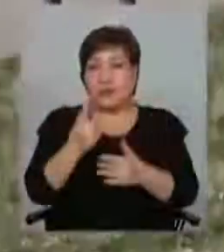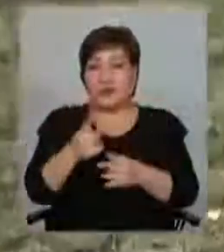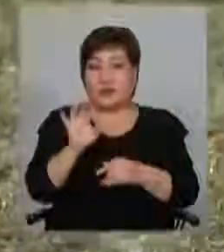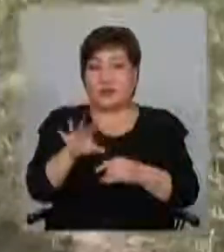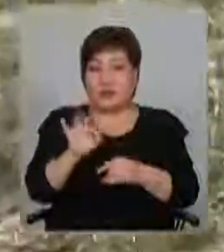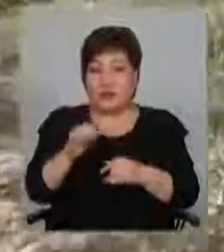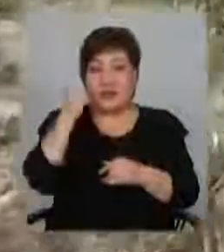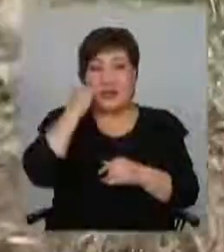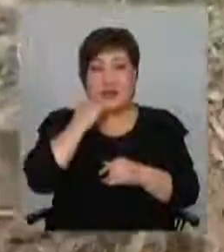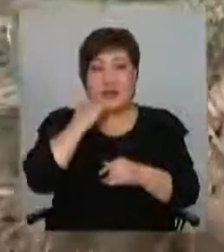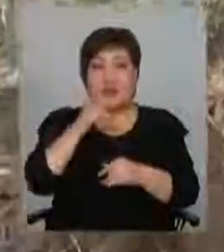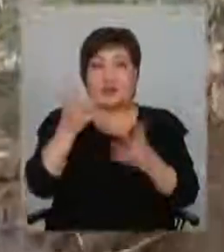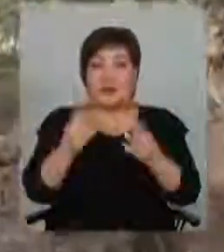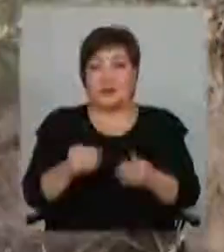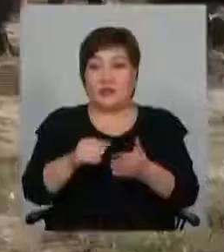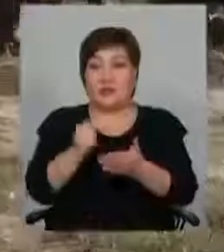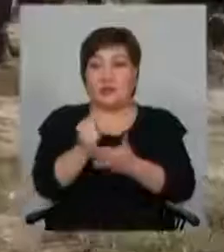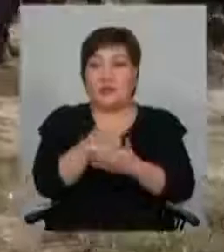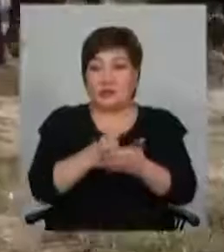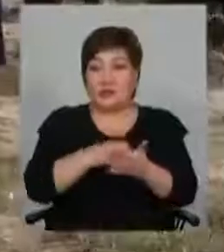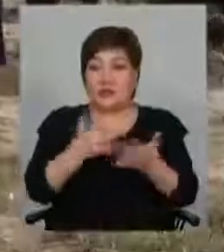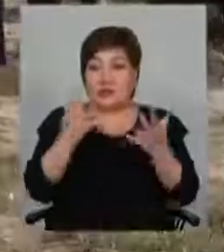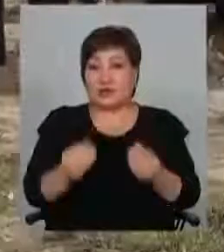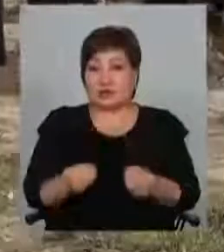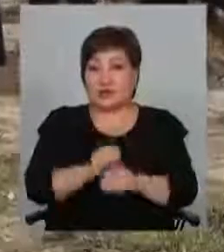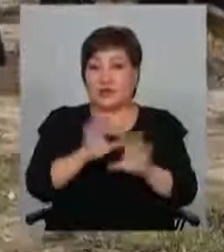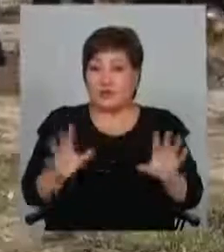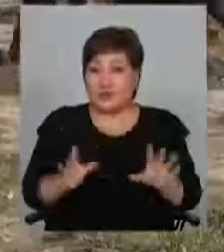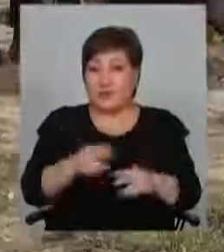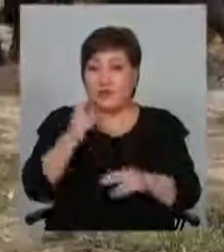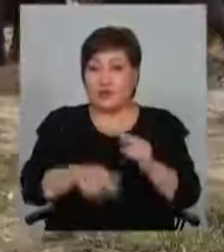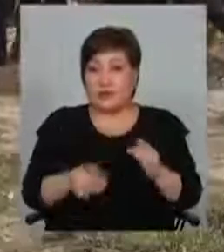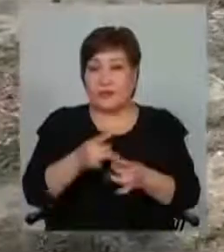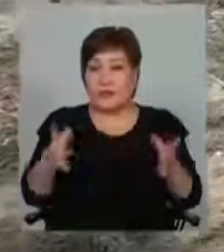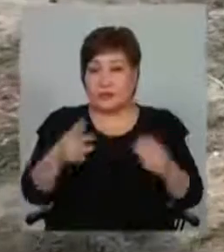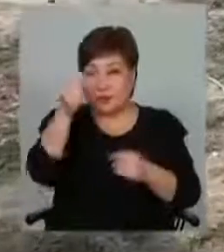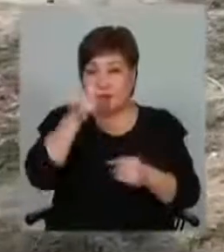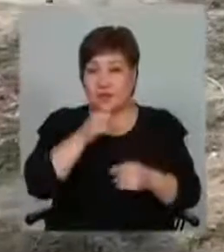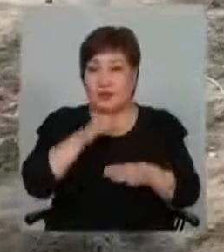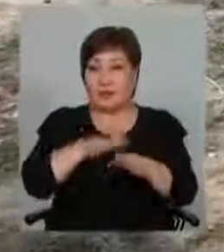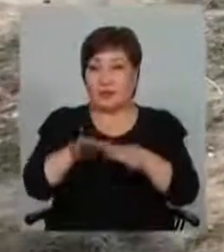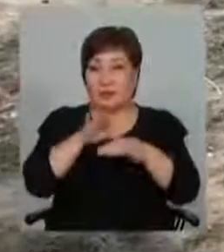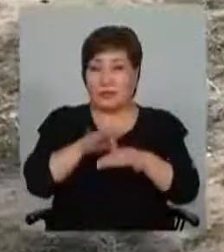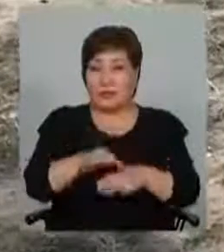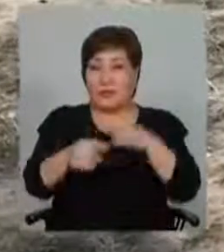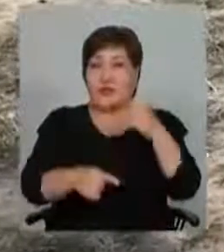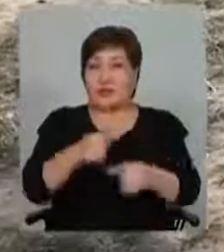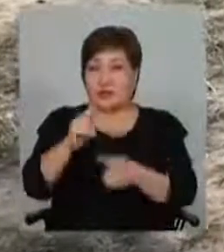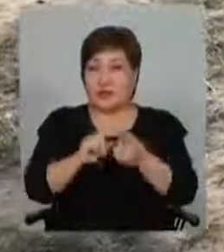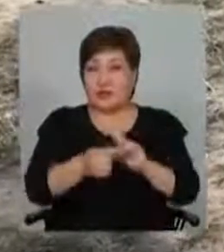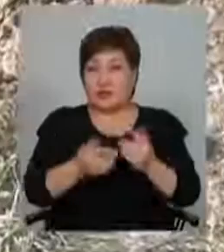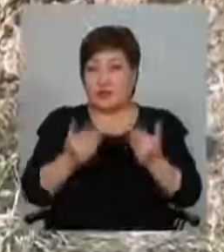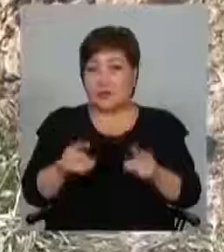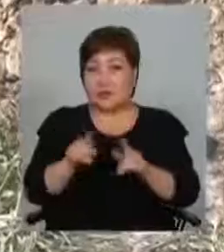деп бекітілген еді. Ал ел аумағында қадірлі күннің қасиетін жоғалтпай мерекені бір ай бойы атап өту дәстүрге айналған. Биыл да сол игі іс